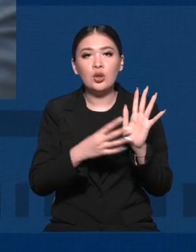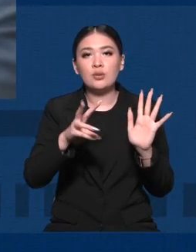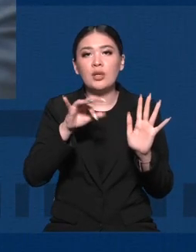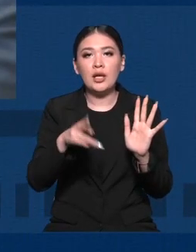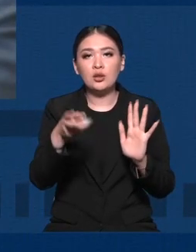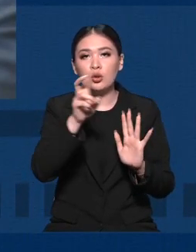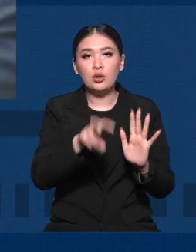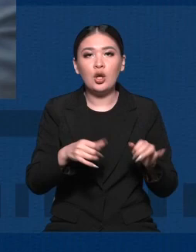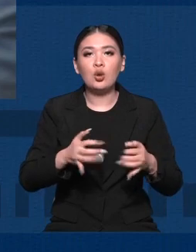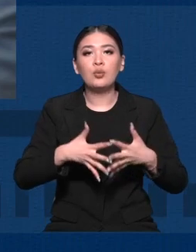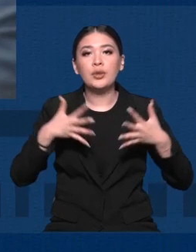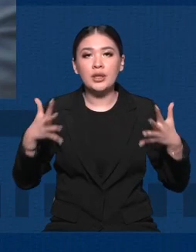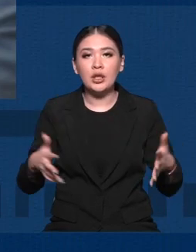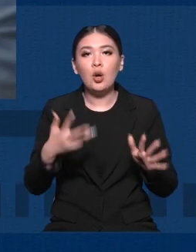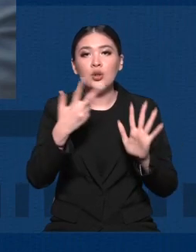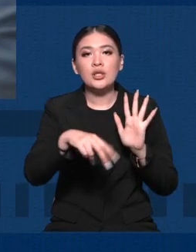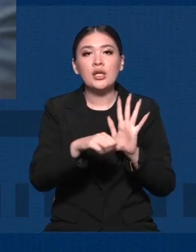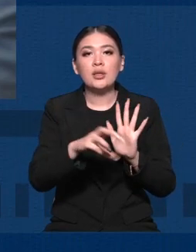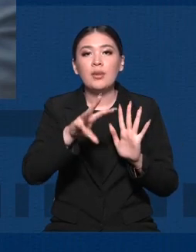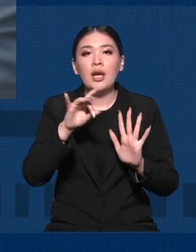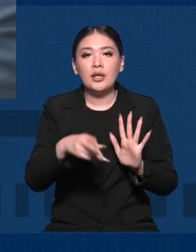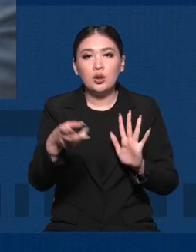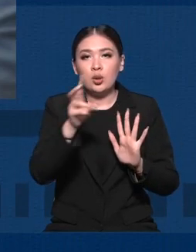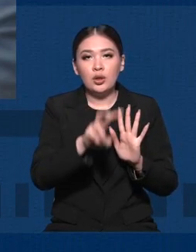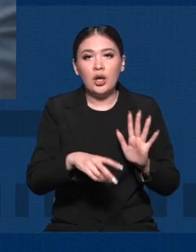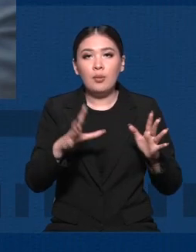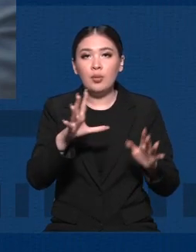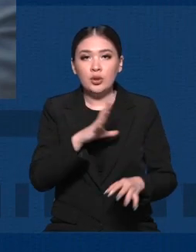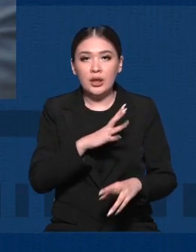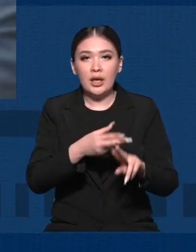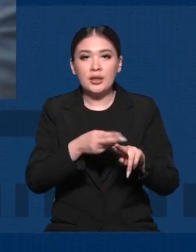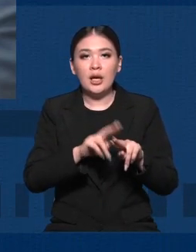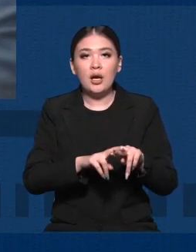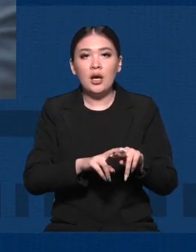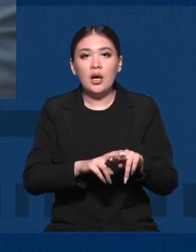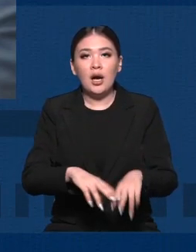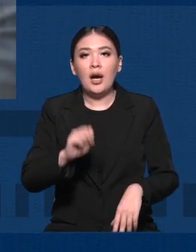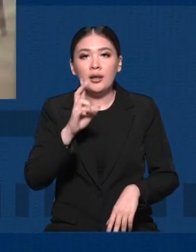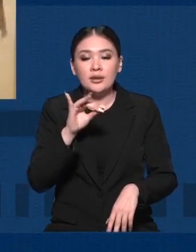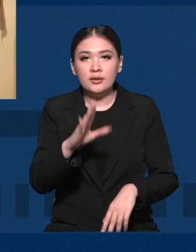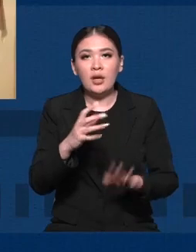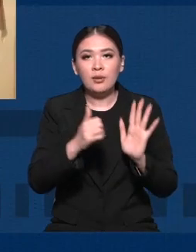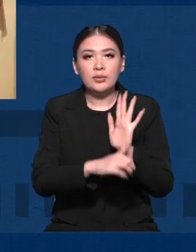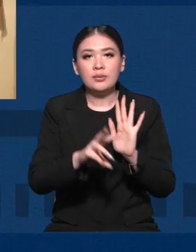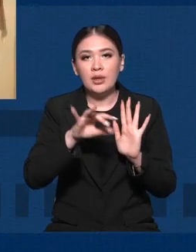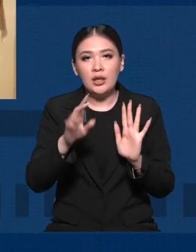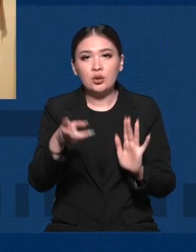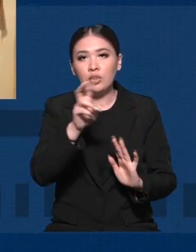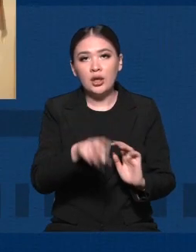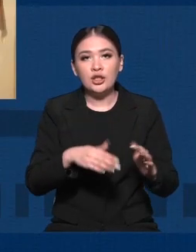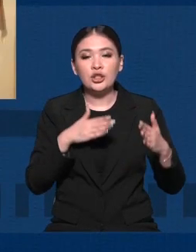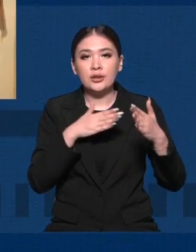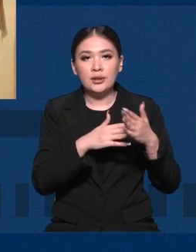долларға көбейген. Сөйтіп 36 миллиард доллар болды. Ал ұлттық қордағы активтер 60 миллиард долларға дейін